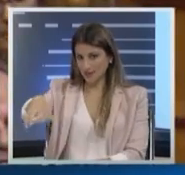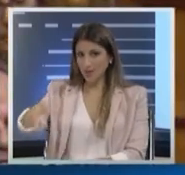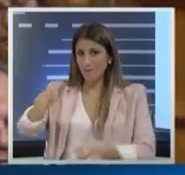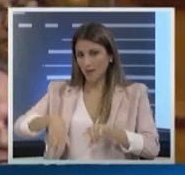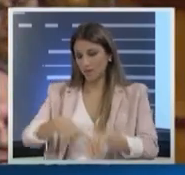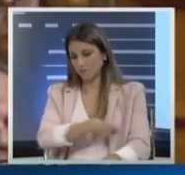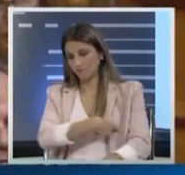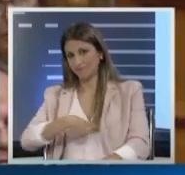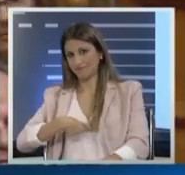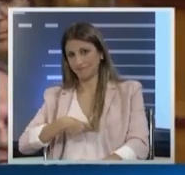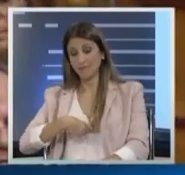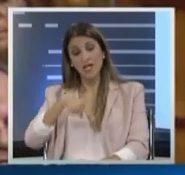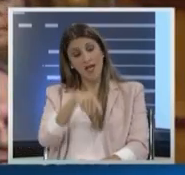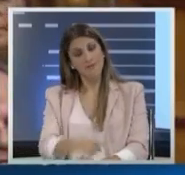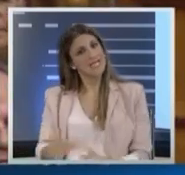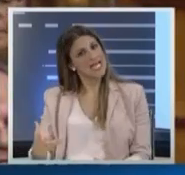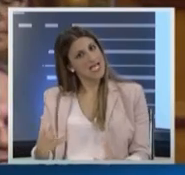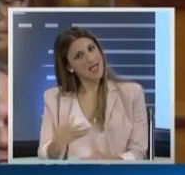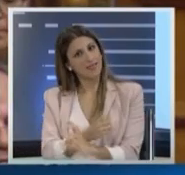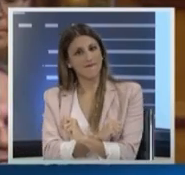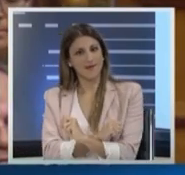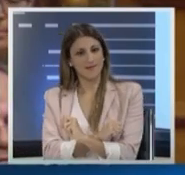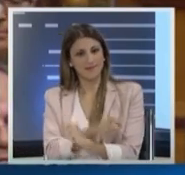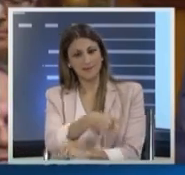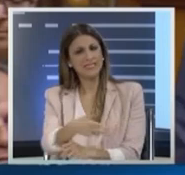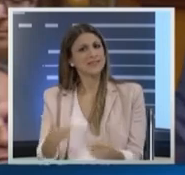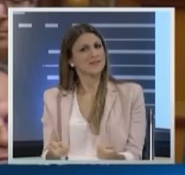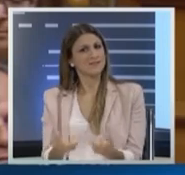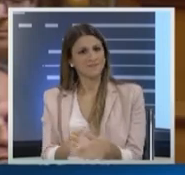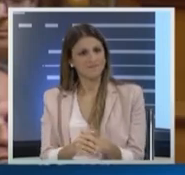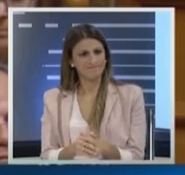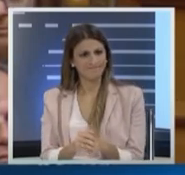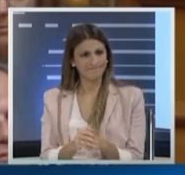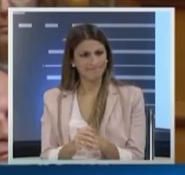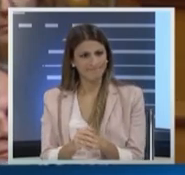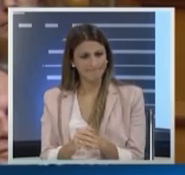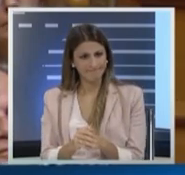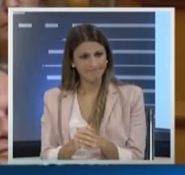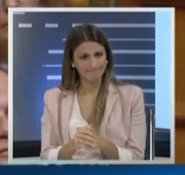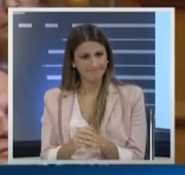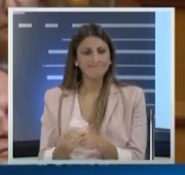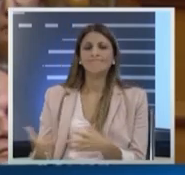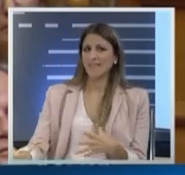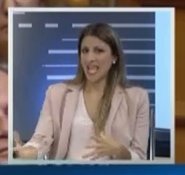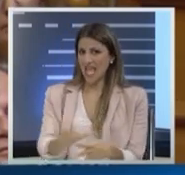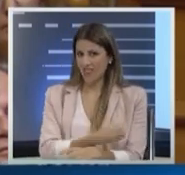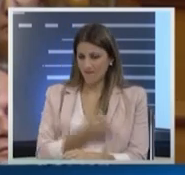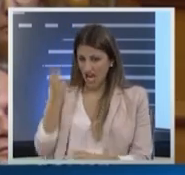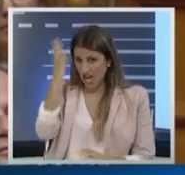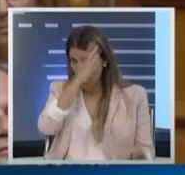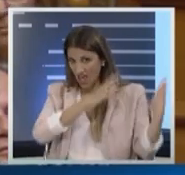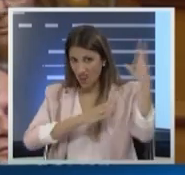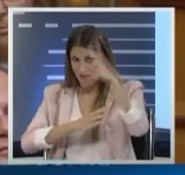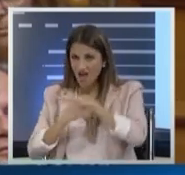επιχειρηματίες έχουν καταφέρει δυστυχώς να βγάλουν τα χρήματά τους στο εξωτερικό κατά